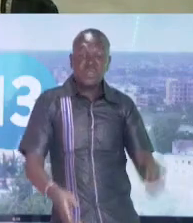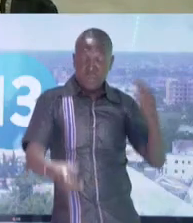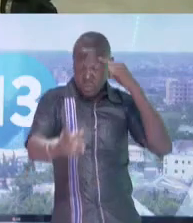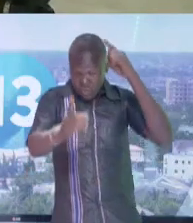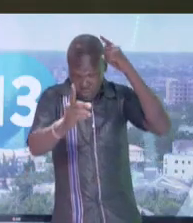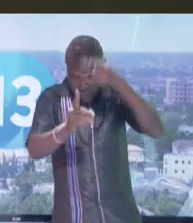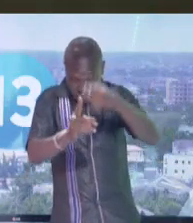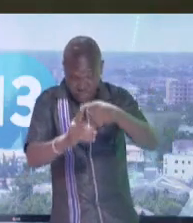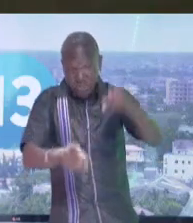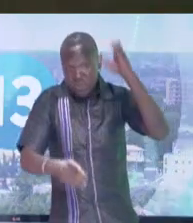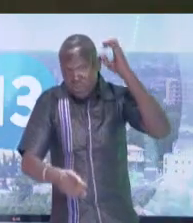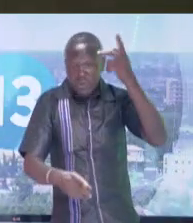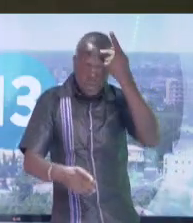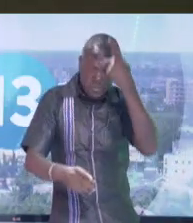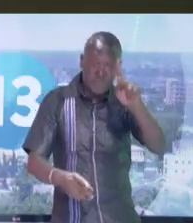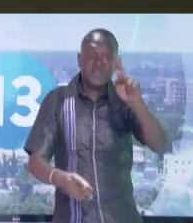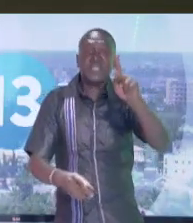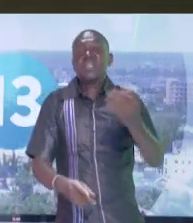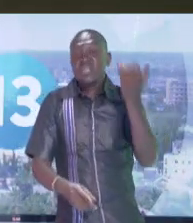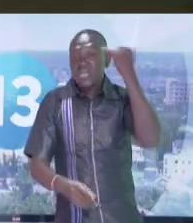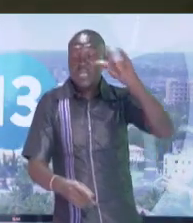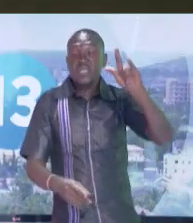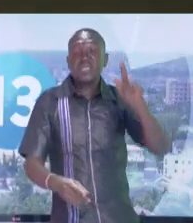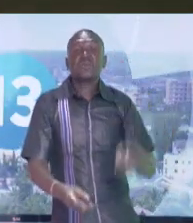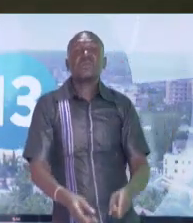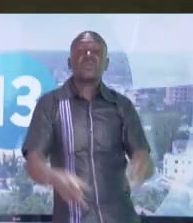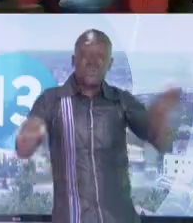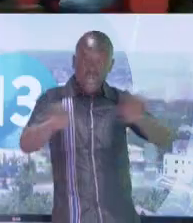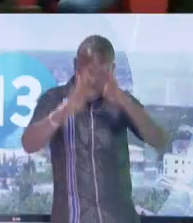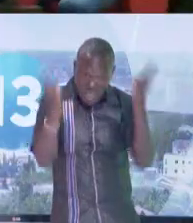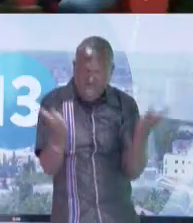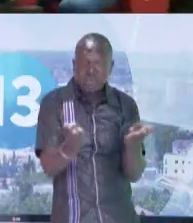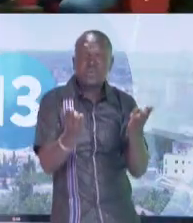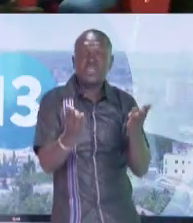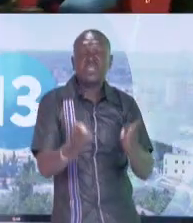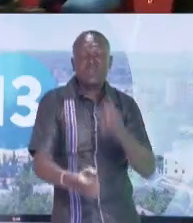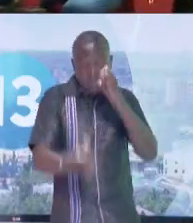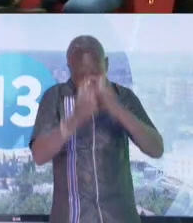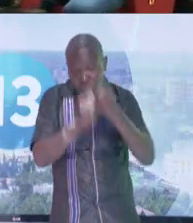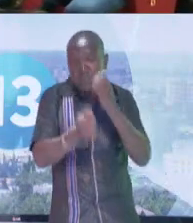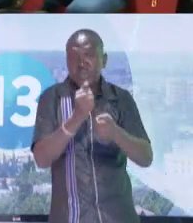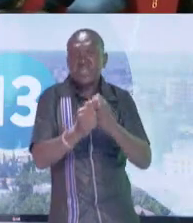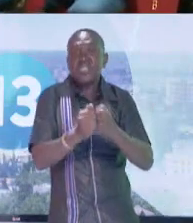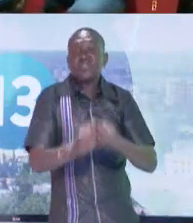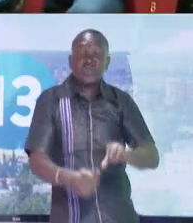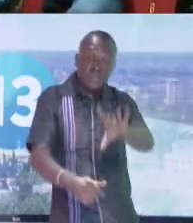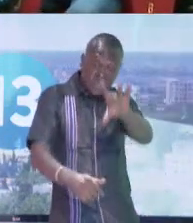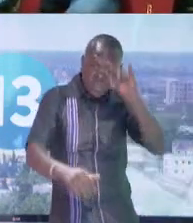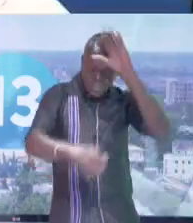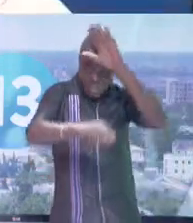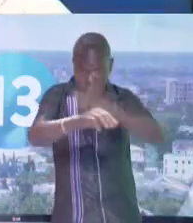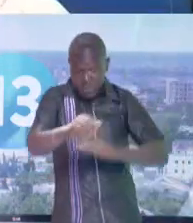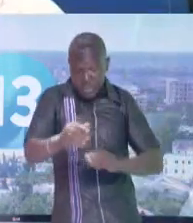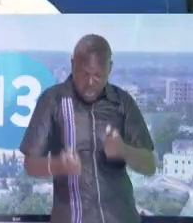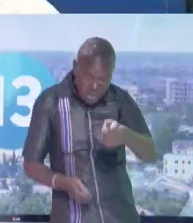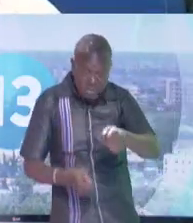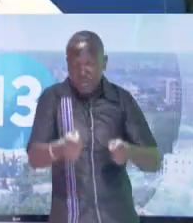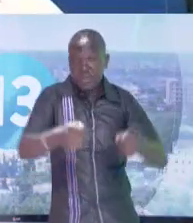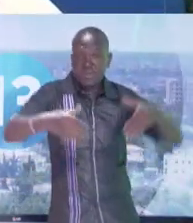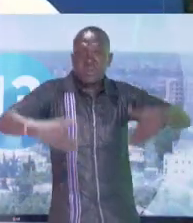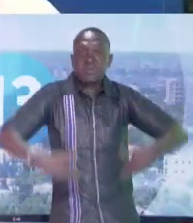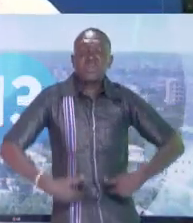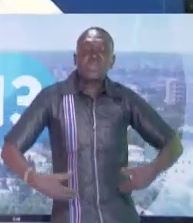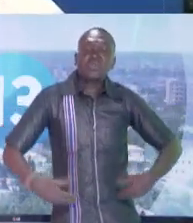cette conférence publique. Il y a donc nécessité de poser clairement le problème, tout en évoquant la contribution de la jeunesse pour